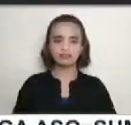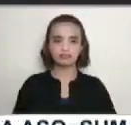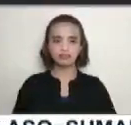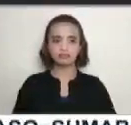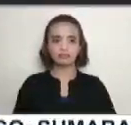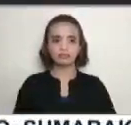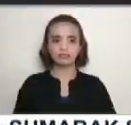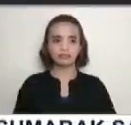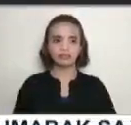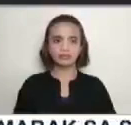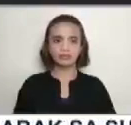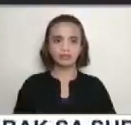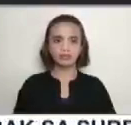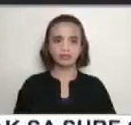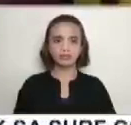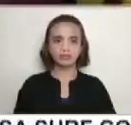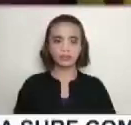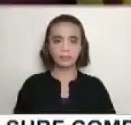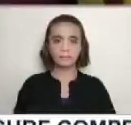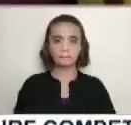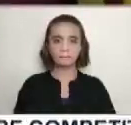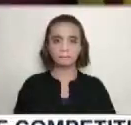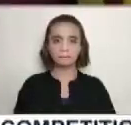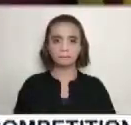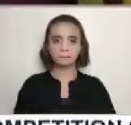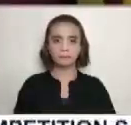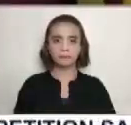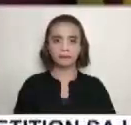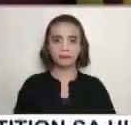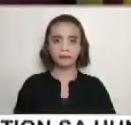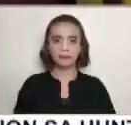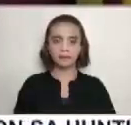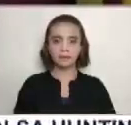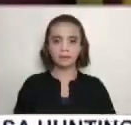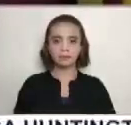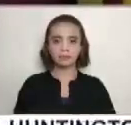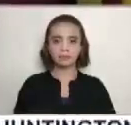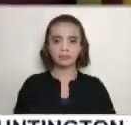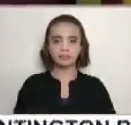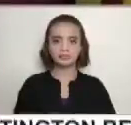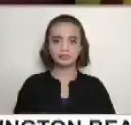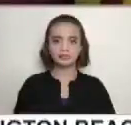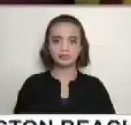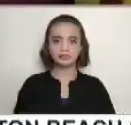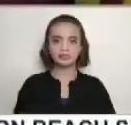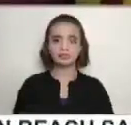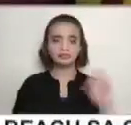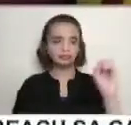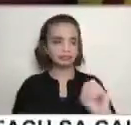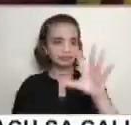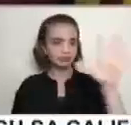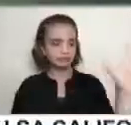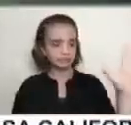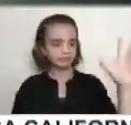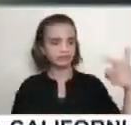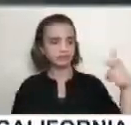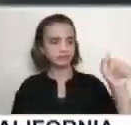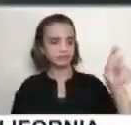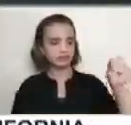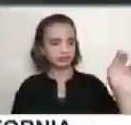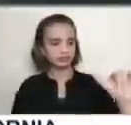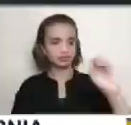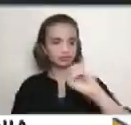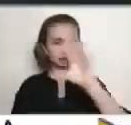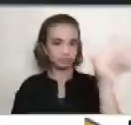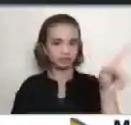Kamara at Senado ang panukalang palawigin na 30 araw ang deadline ng voters registration. Hindi pa man naisa sa batas, ngayon